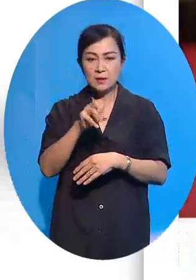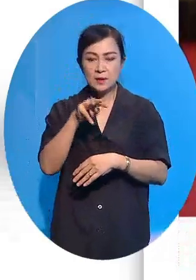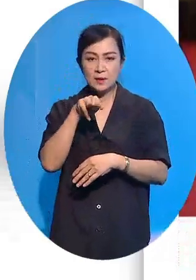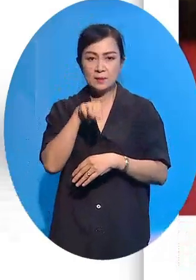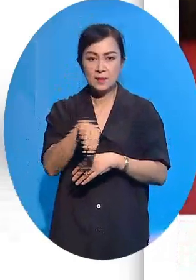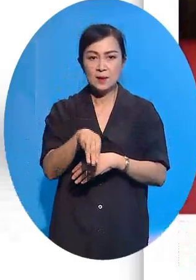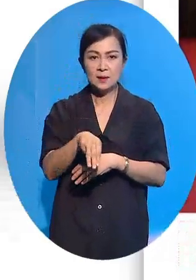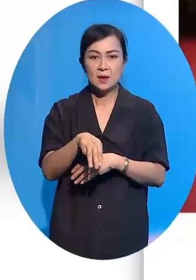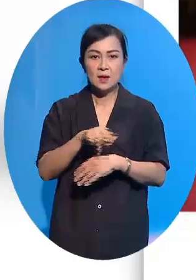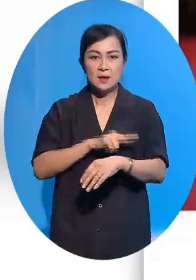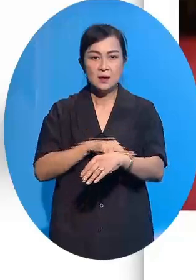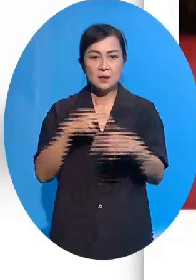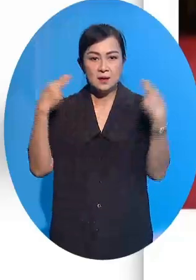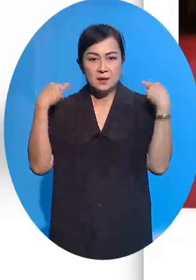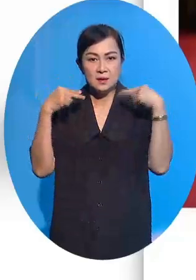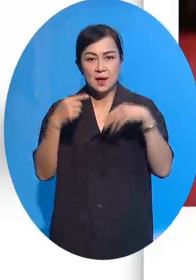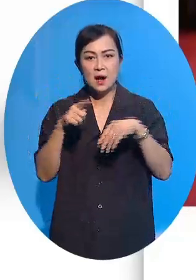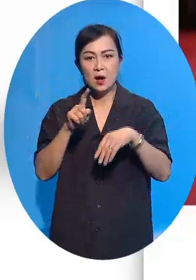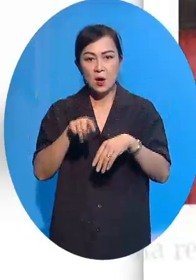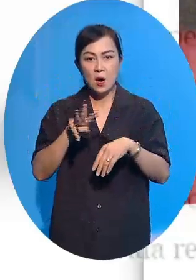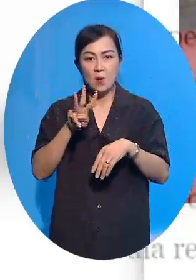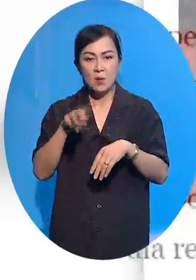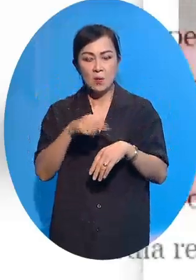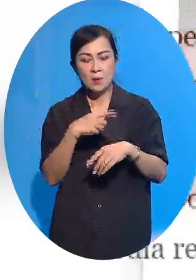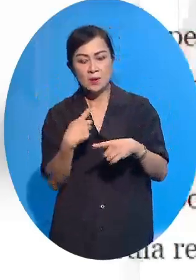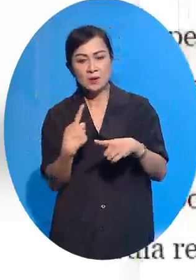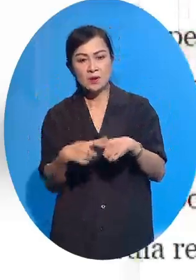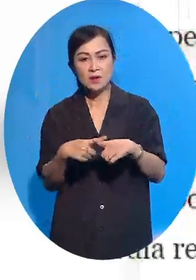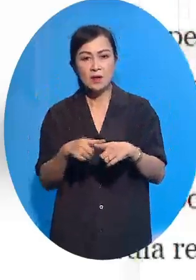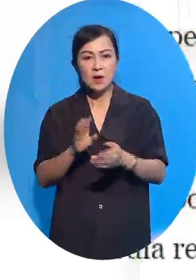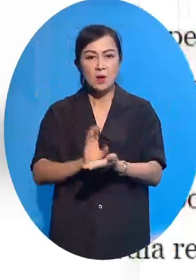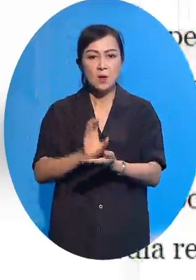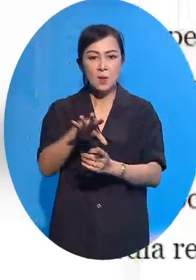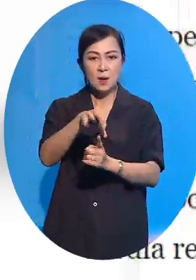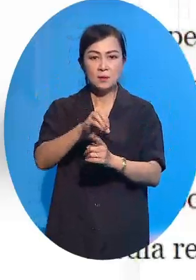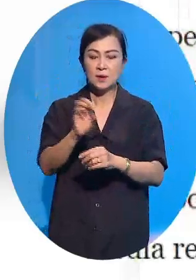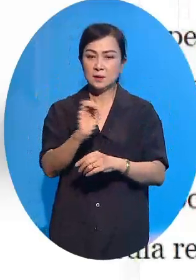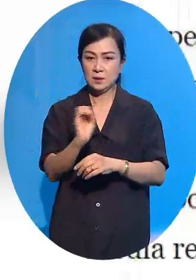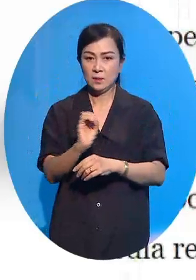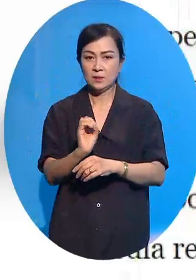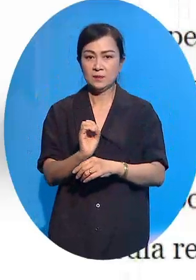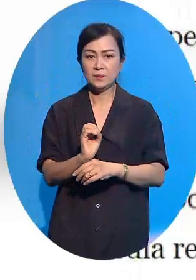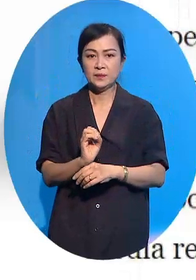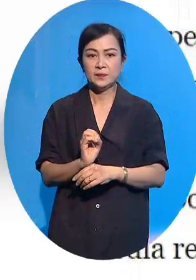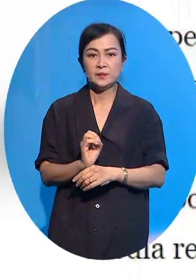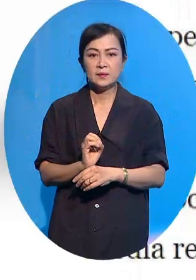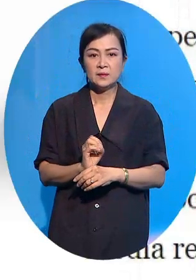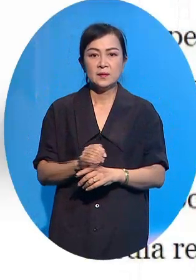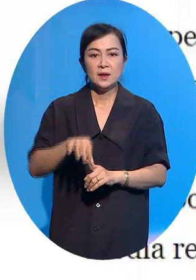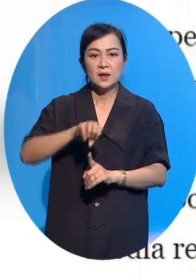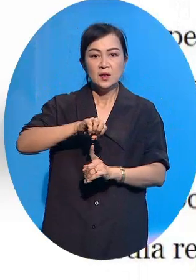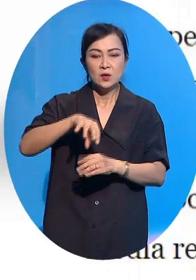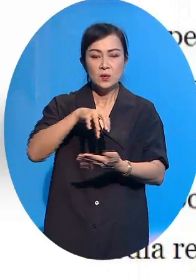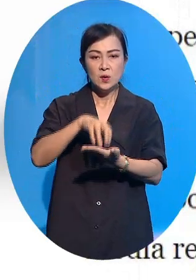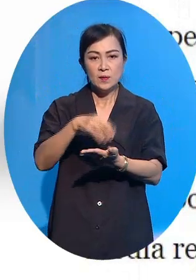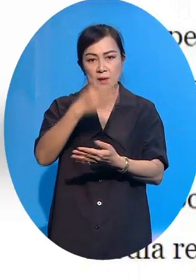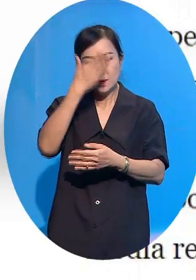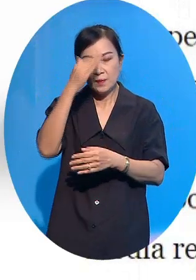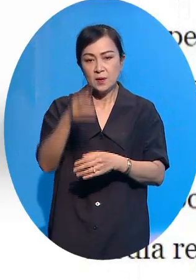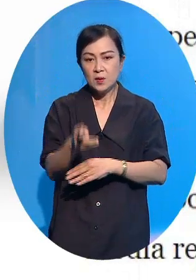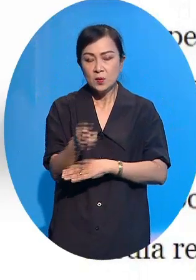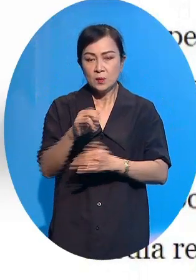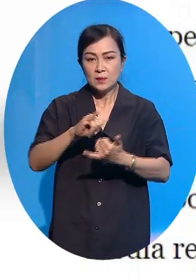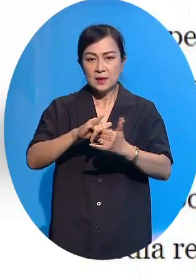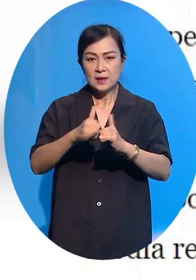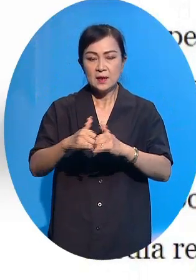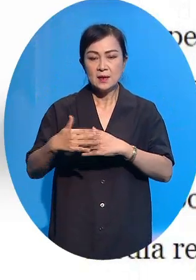km. Lực lượng cảnh sát xác nhận 4 người đã thiệt mạng nhưng không cung cấp thêm thông tin chi tiết. Trong khi đó, truyền thông địa phương cho biết vụ nổ súng xảy